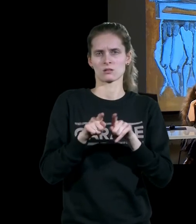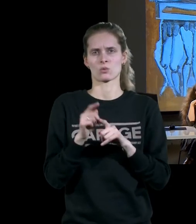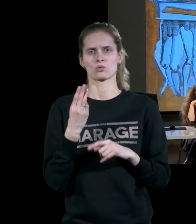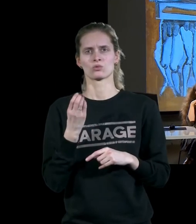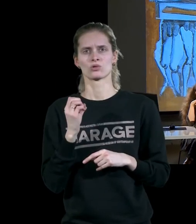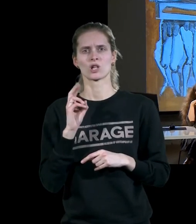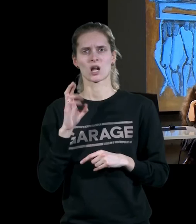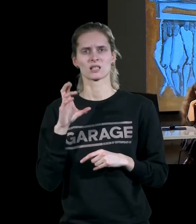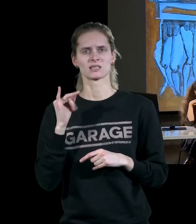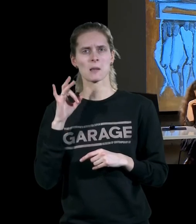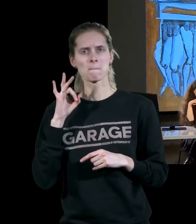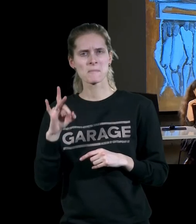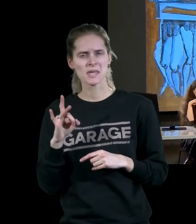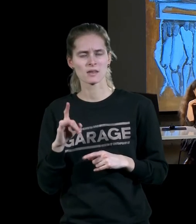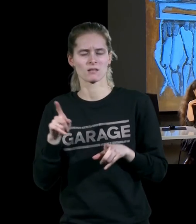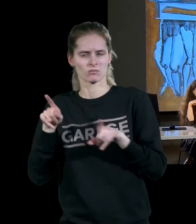создать что-то достаточно